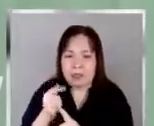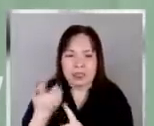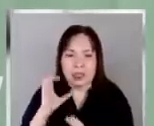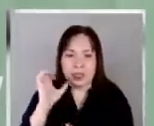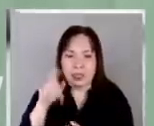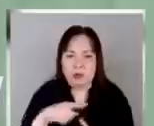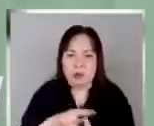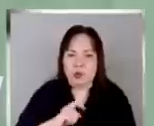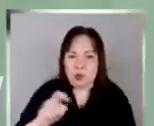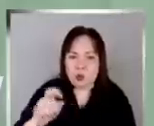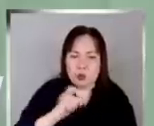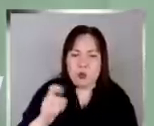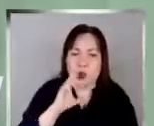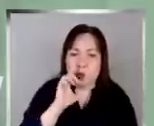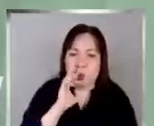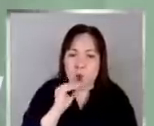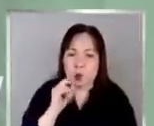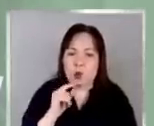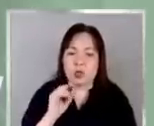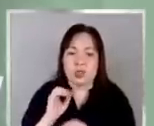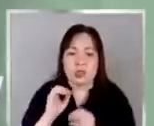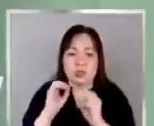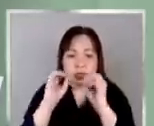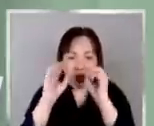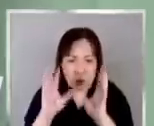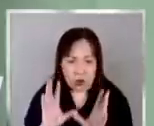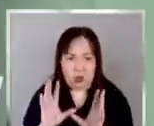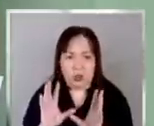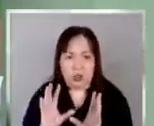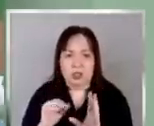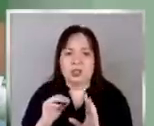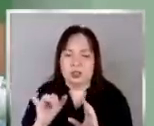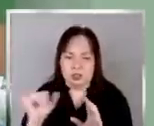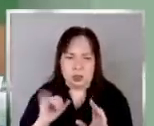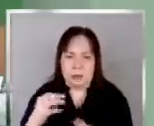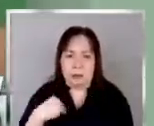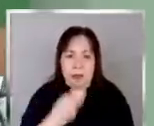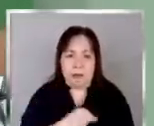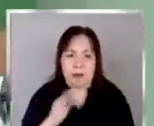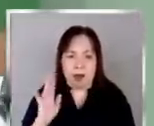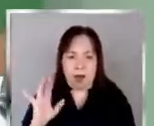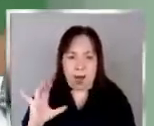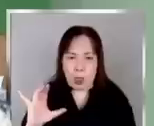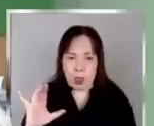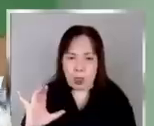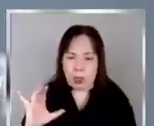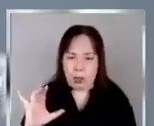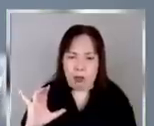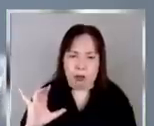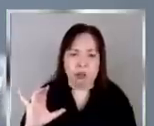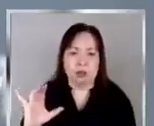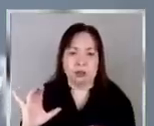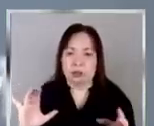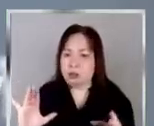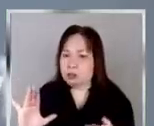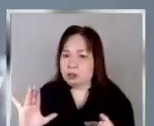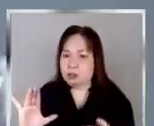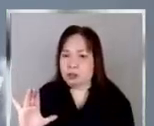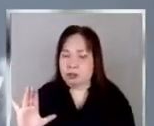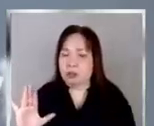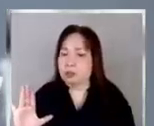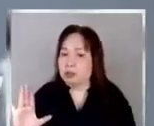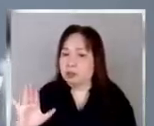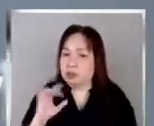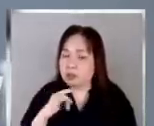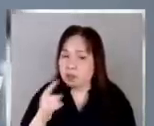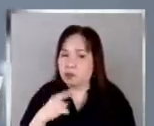umano ang isang instructor ng baaralan na miyembro din ng VRAT. Sir ang tawag ni Ronel sa kausap. At nagtanong pa kung kailan